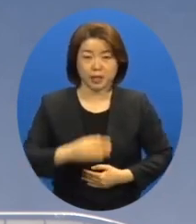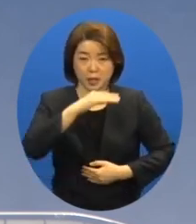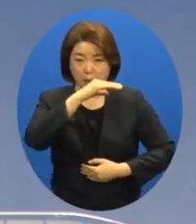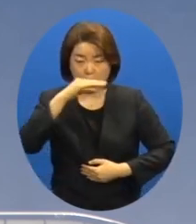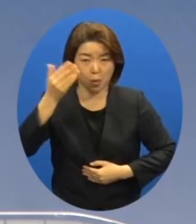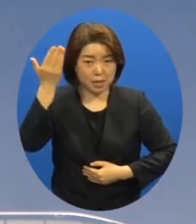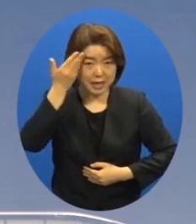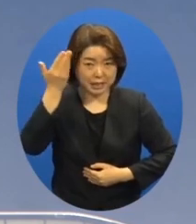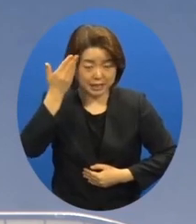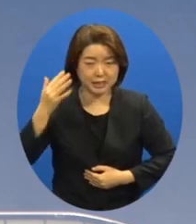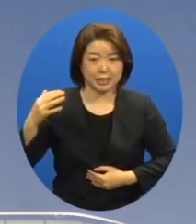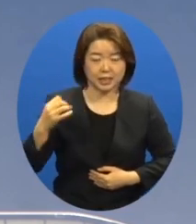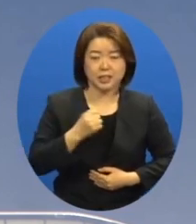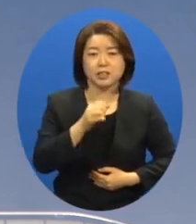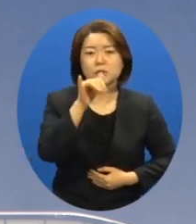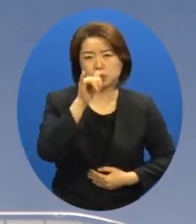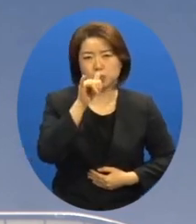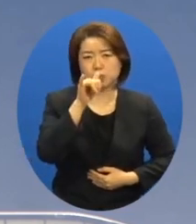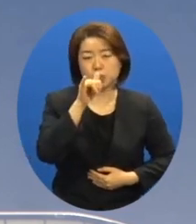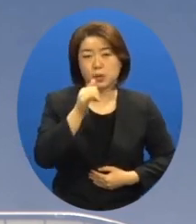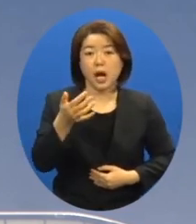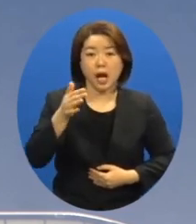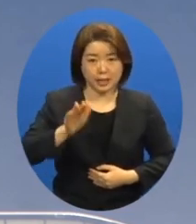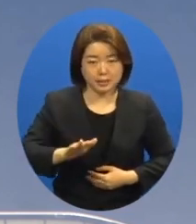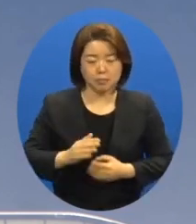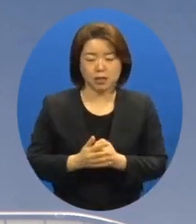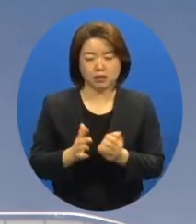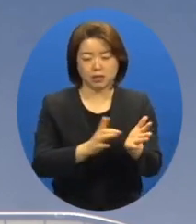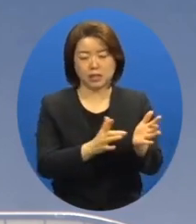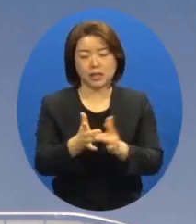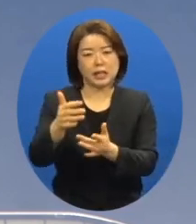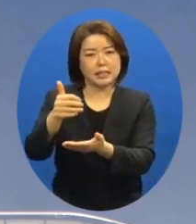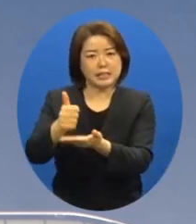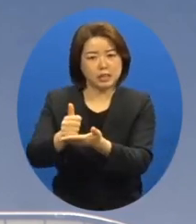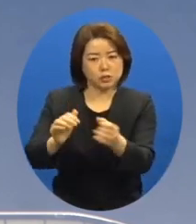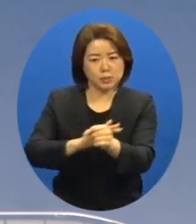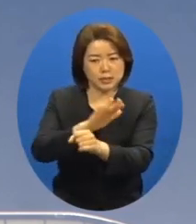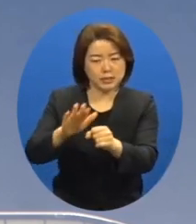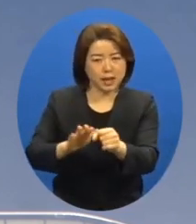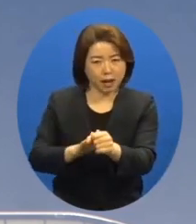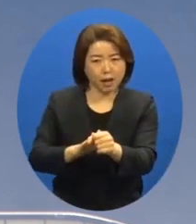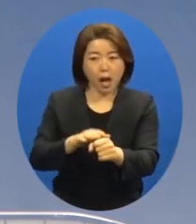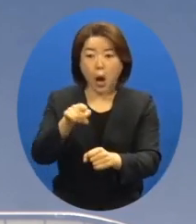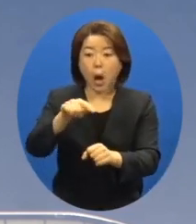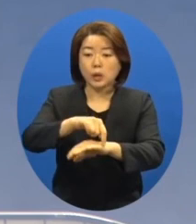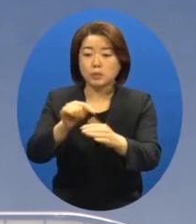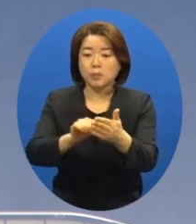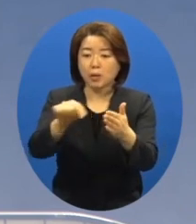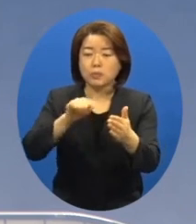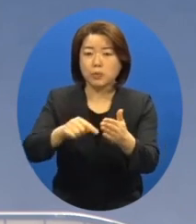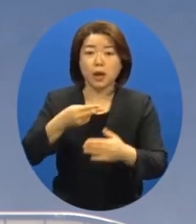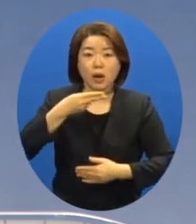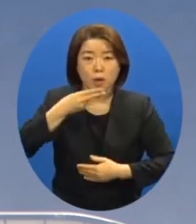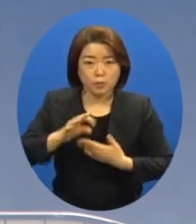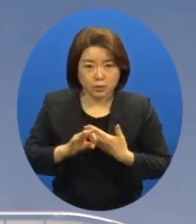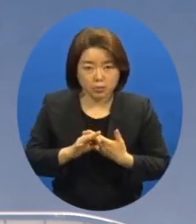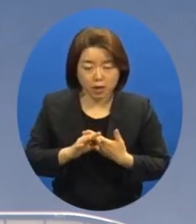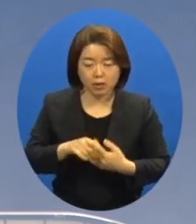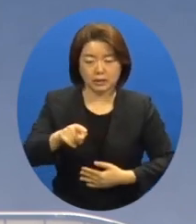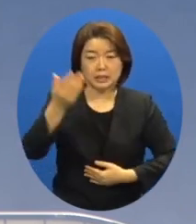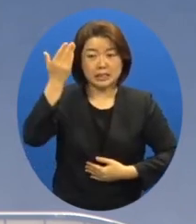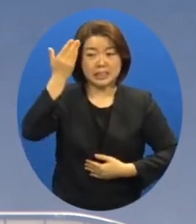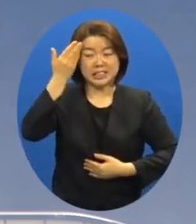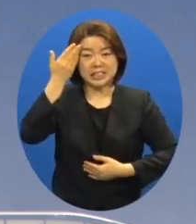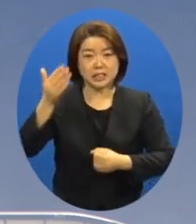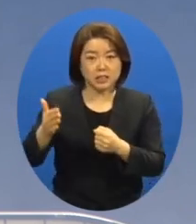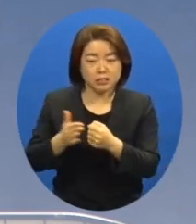올바른 지식을 가지기는 했는데 예수님의 사랑이 그 마음에 있지 아니한다면, 그러면 그 지식